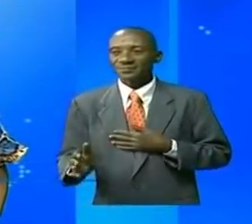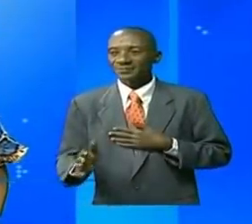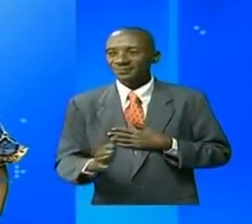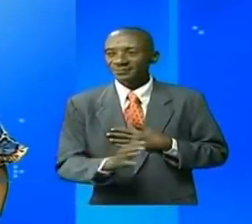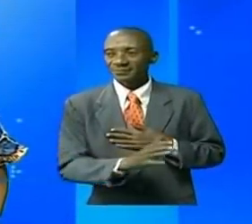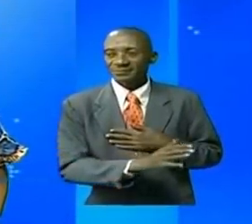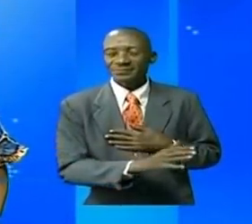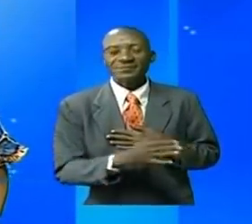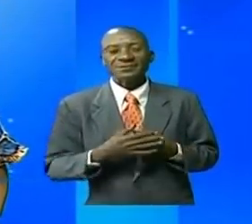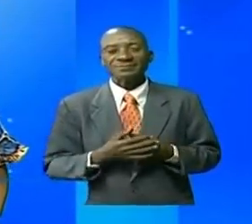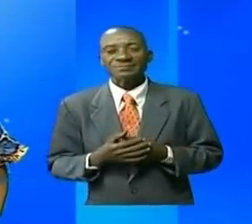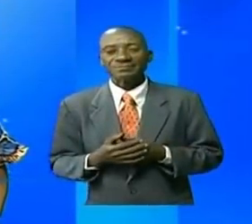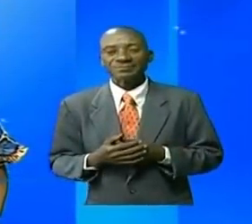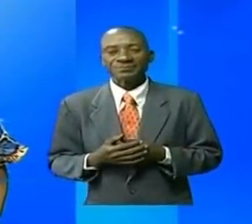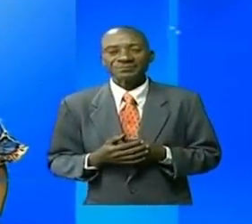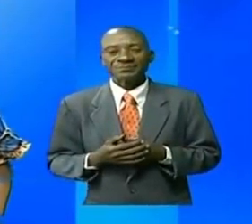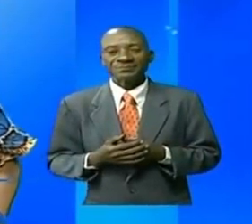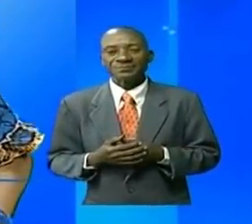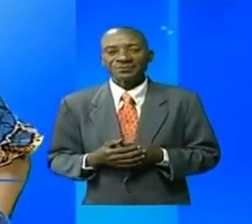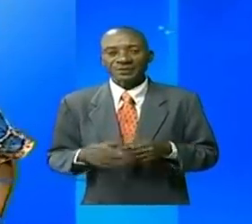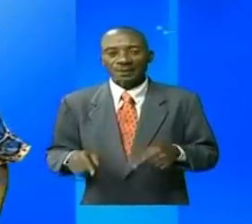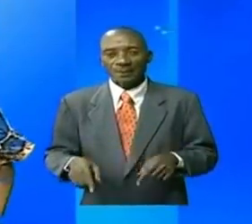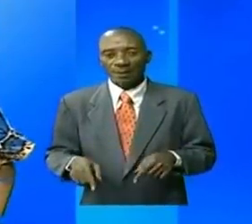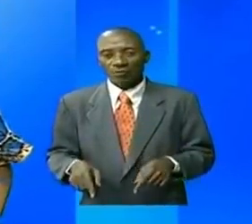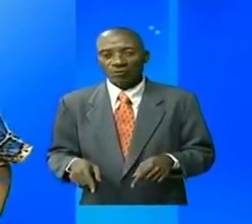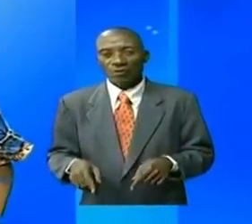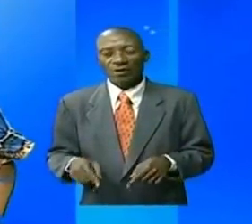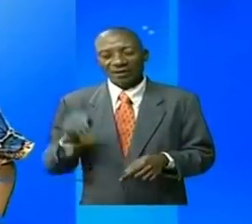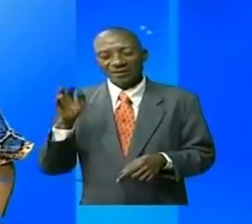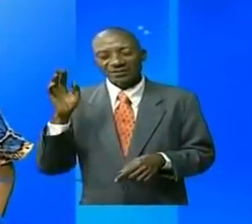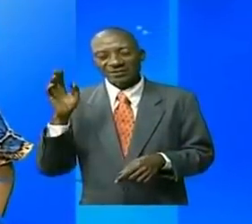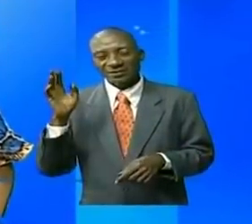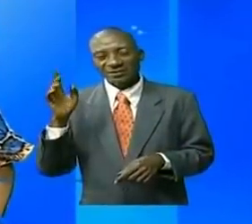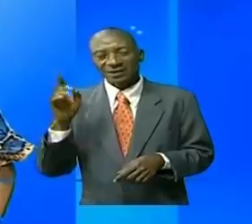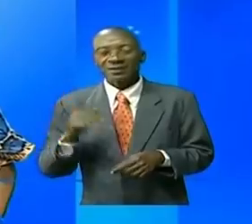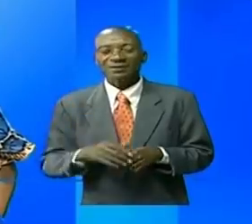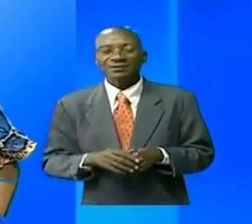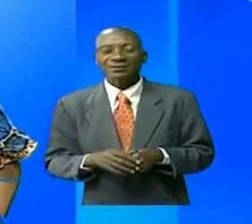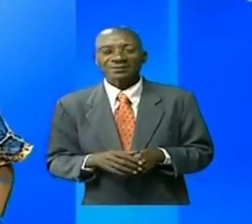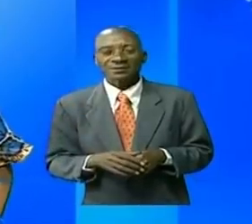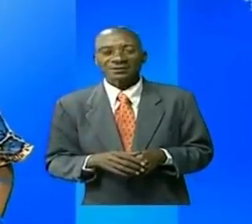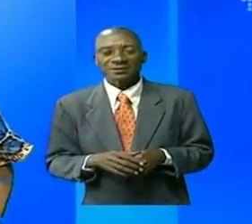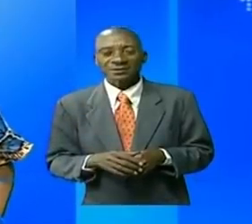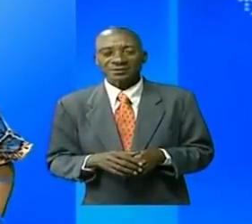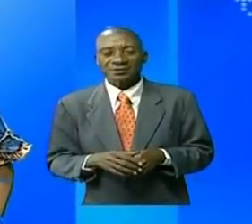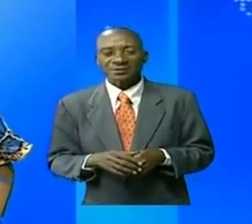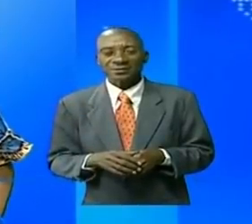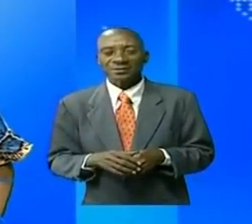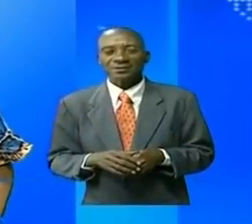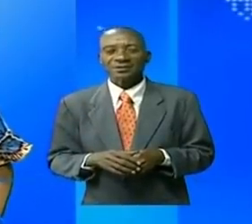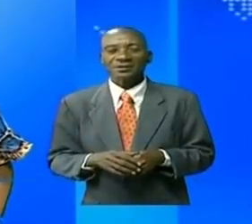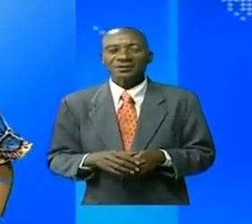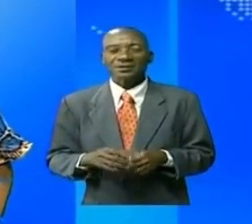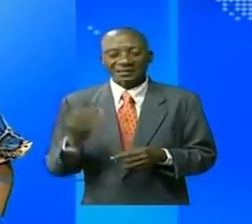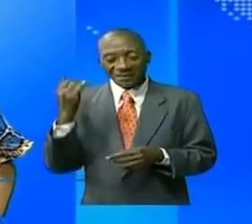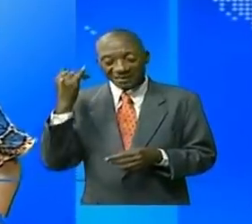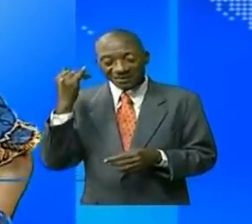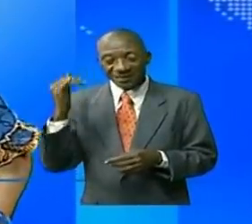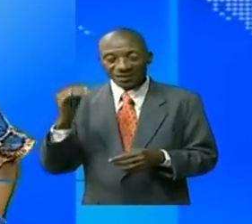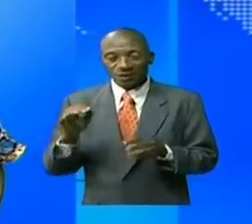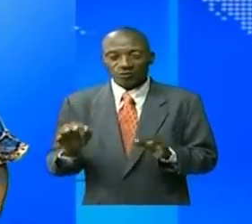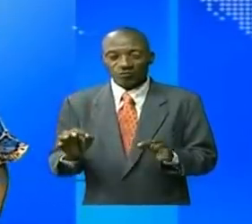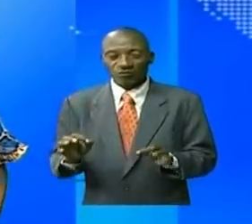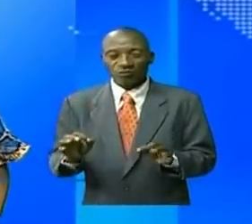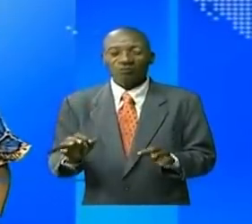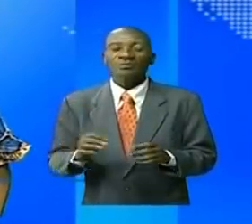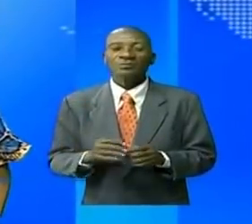entrepreneurs ont été informés sur les types de garanties pour un financement efficace. C'était une initiative du Fonds de garantie